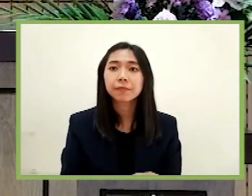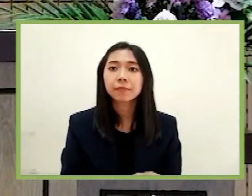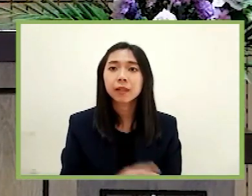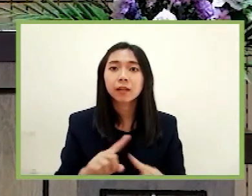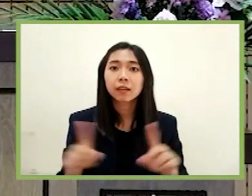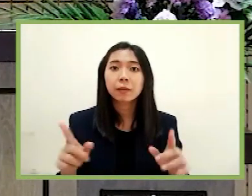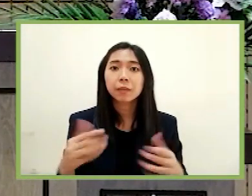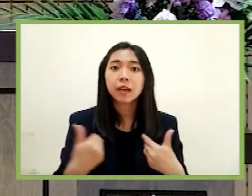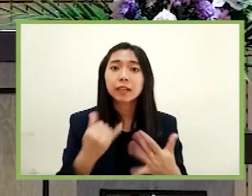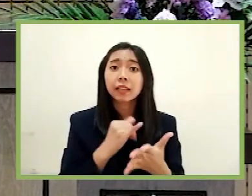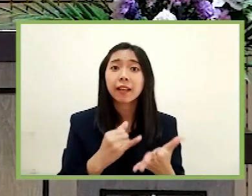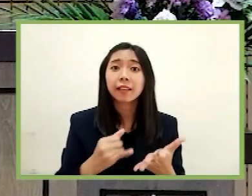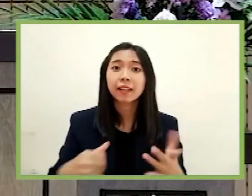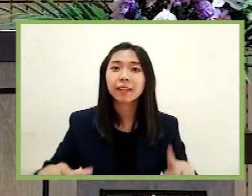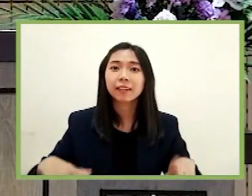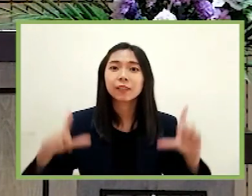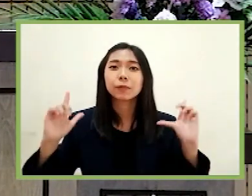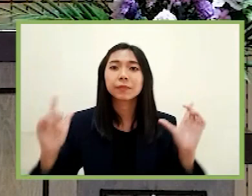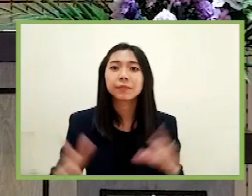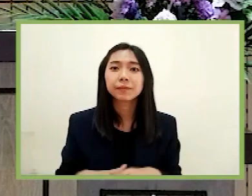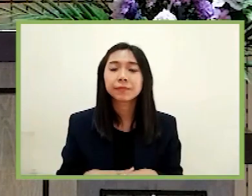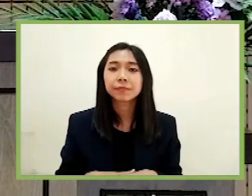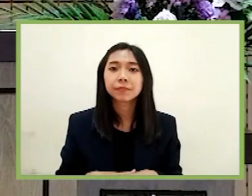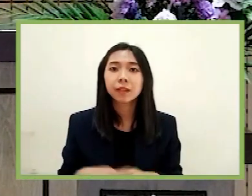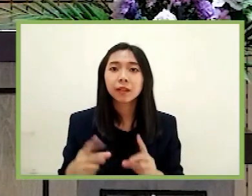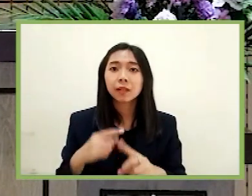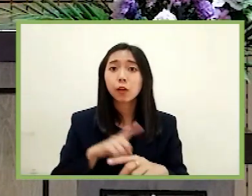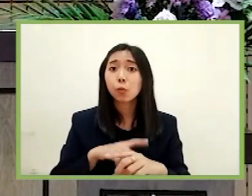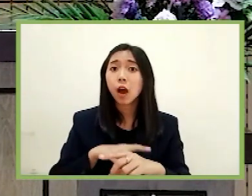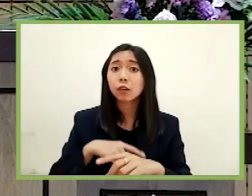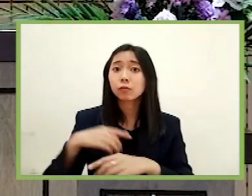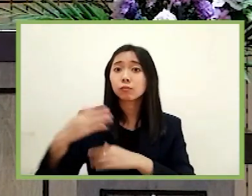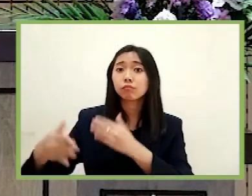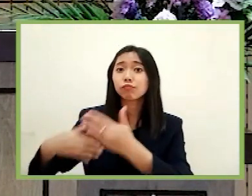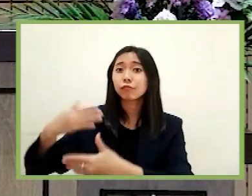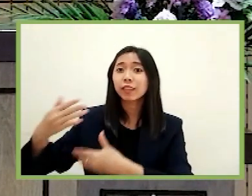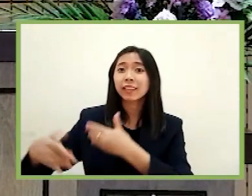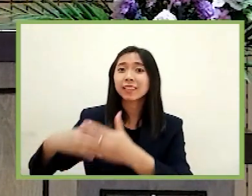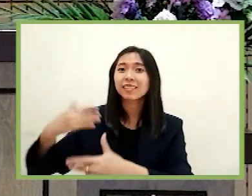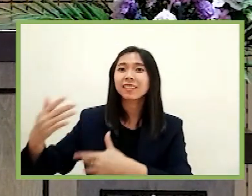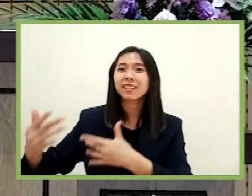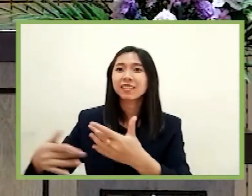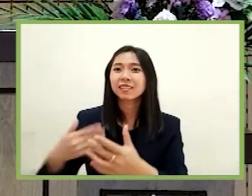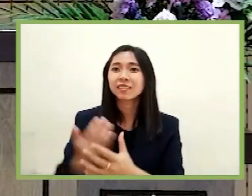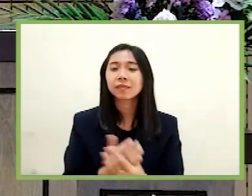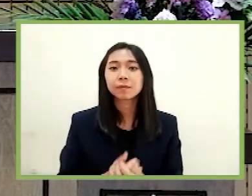nilai-nilai itu hidup dari waktu ke waktu dari generasi-generasi